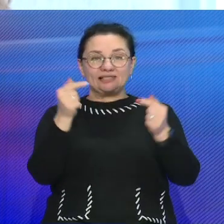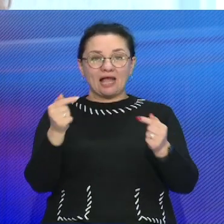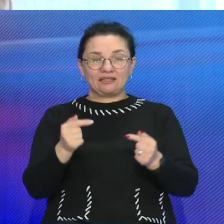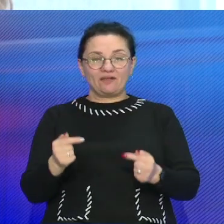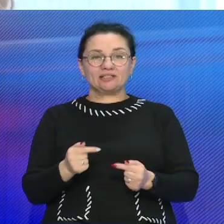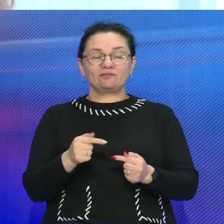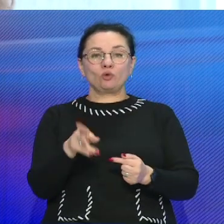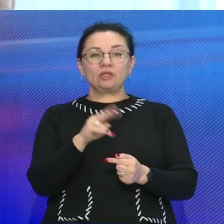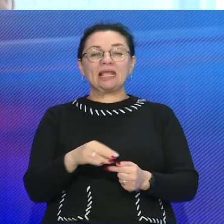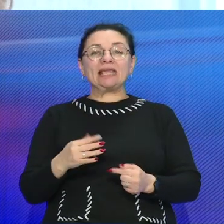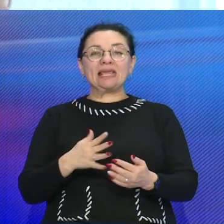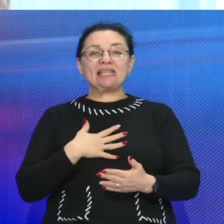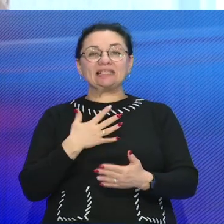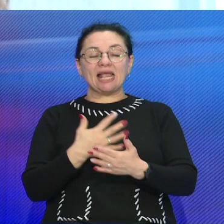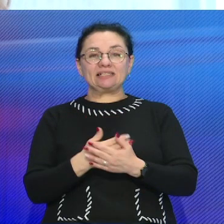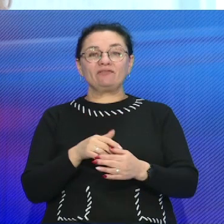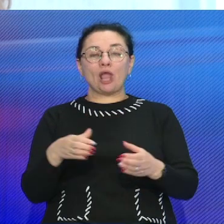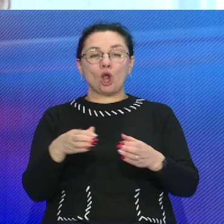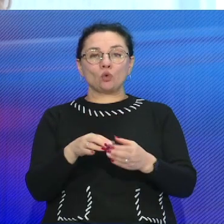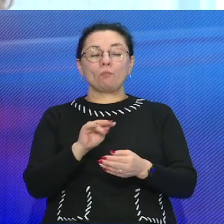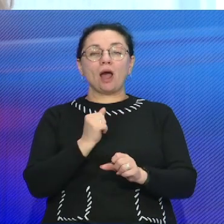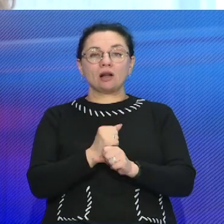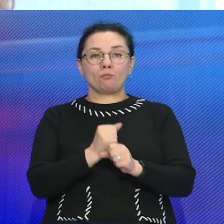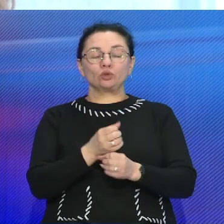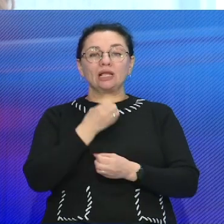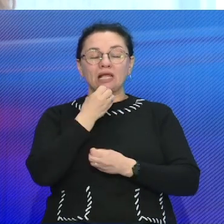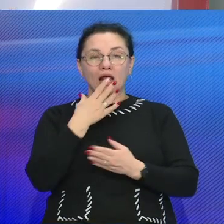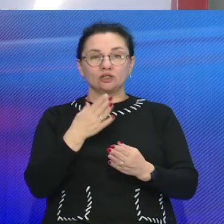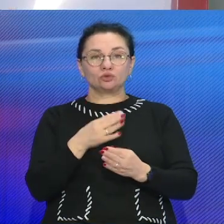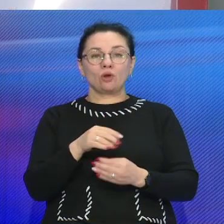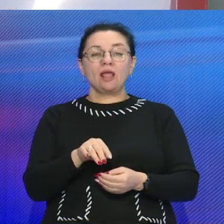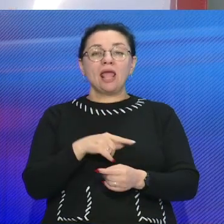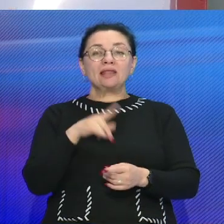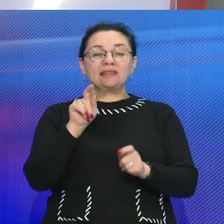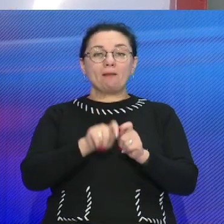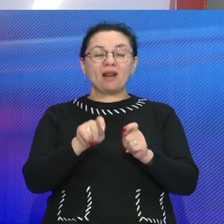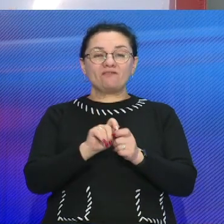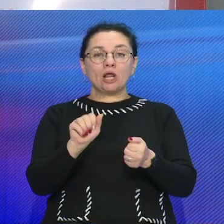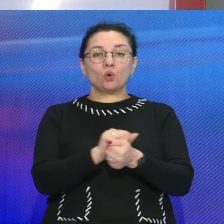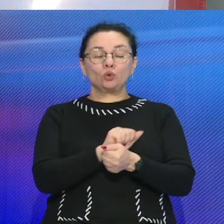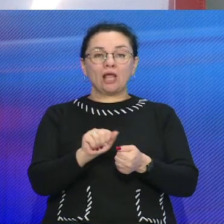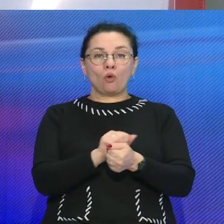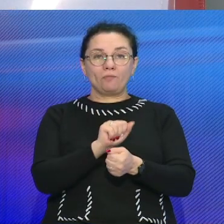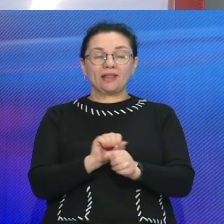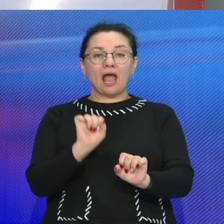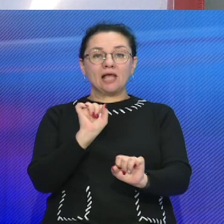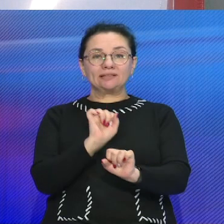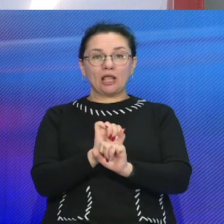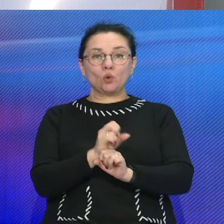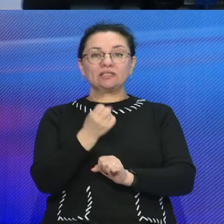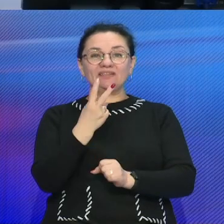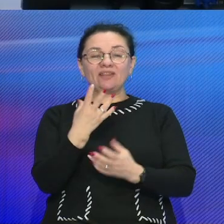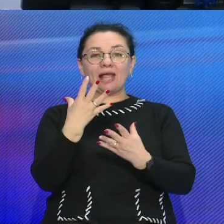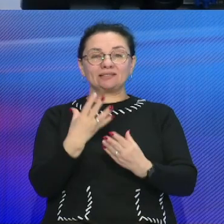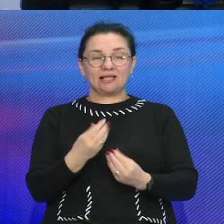инициативная группа поработали качественно, хорошо, будем надеяться, что и так дальше повторится. На проверку документаў у выбаркамаў застаецца 12 дзён.